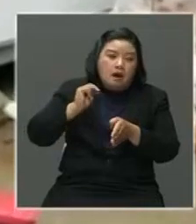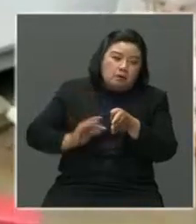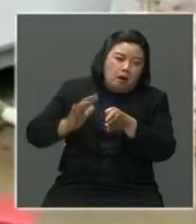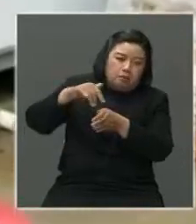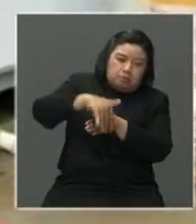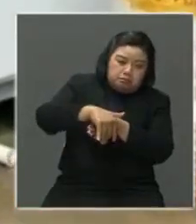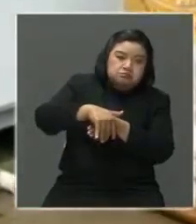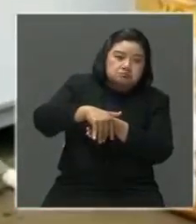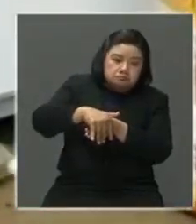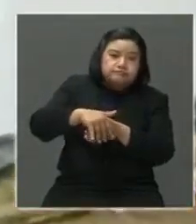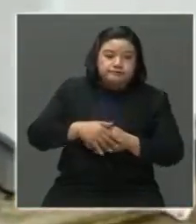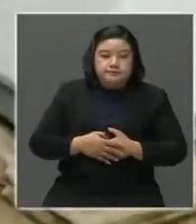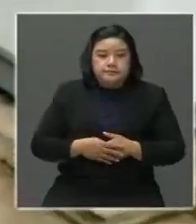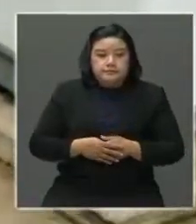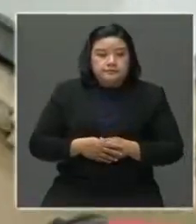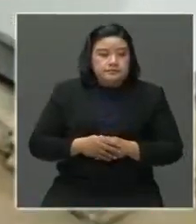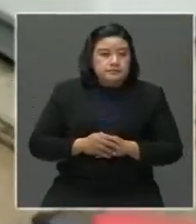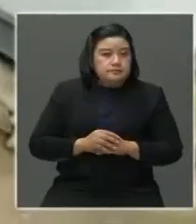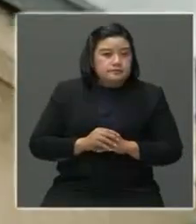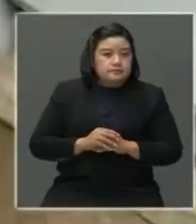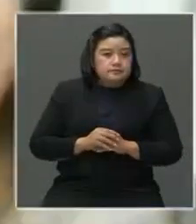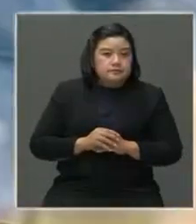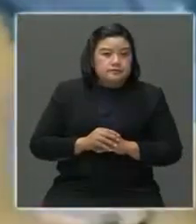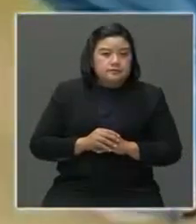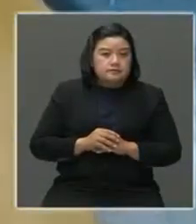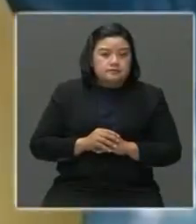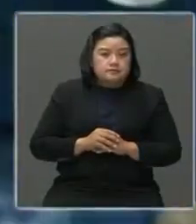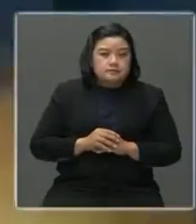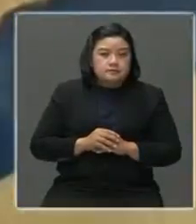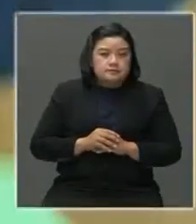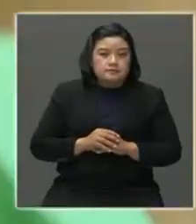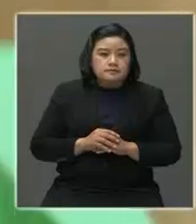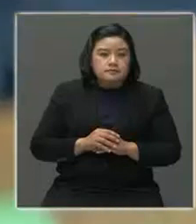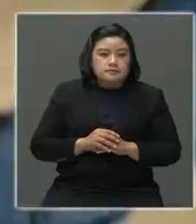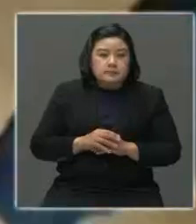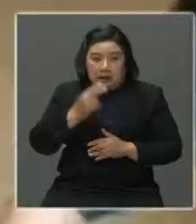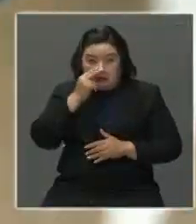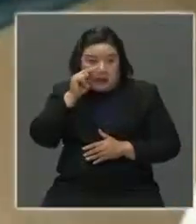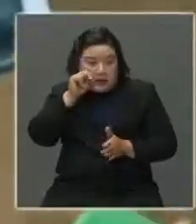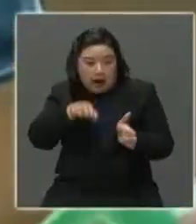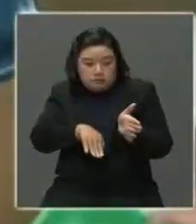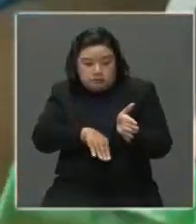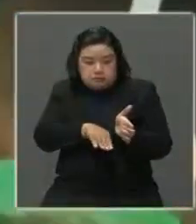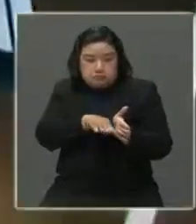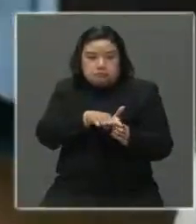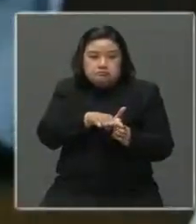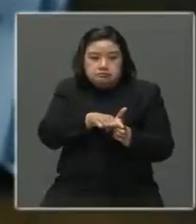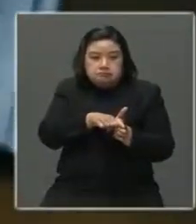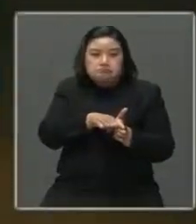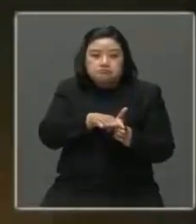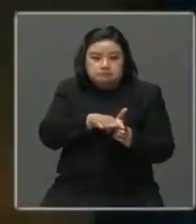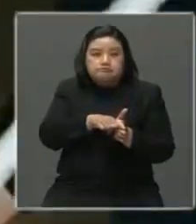วงมีงบอะไรมันต้องมาขุด คาดน้ำอ่ะที่มันเข้า ถึงนี่เลยนะ เน ี่ ยดูคาดนอกเนี่ยมันเข้า